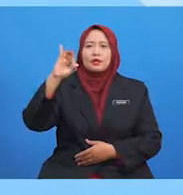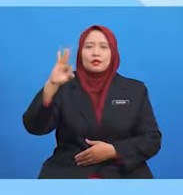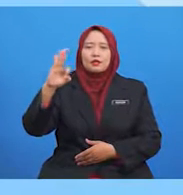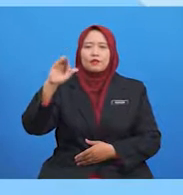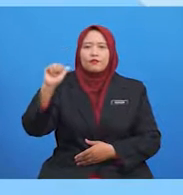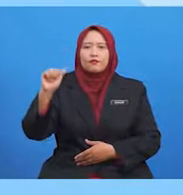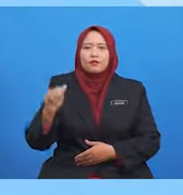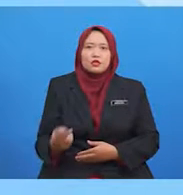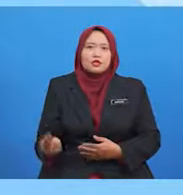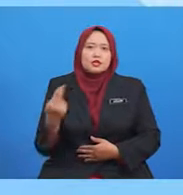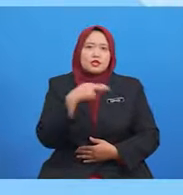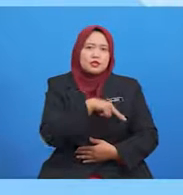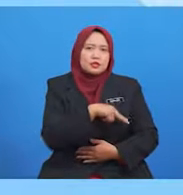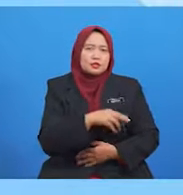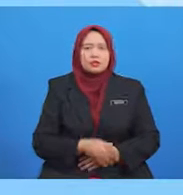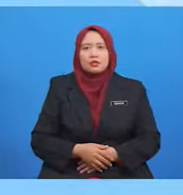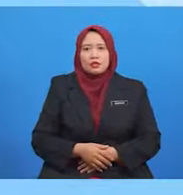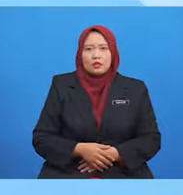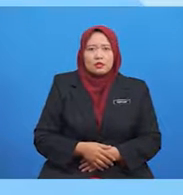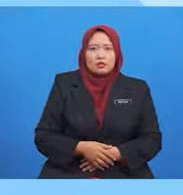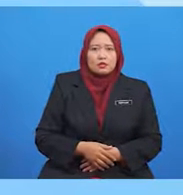Apabila uranium-238 merebut,